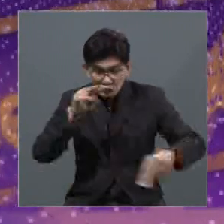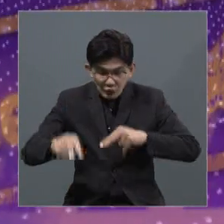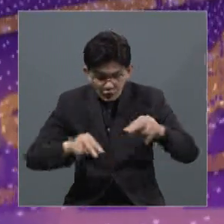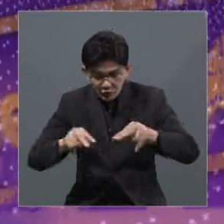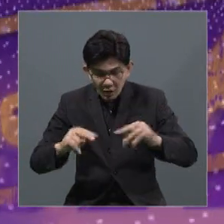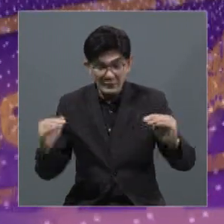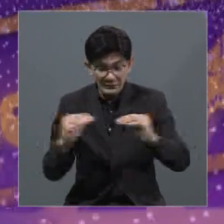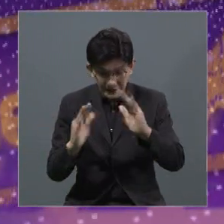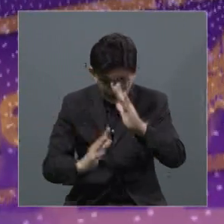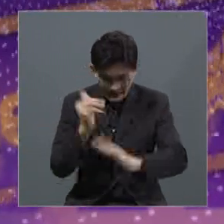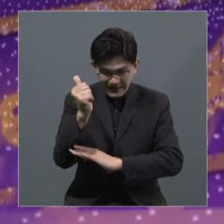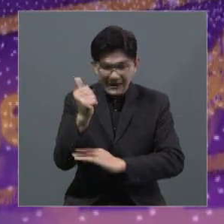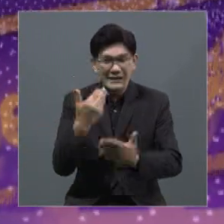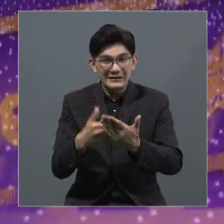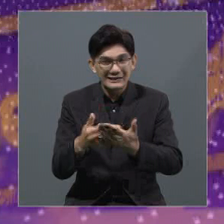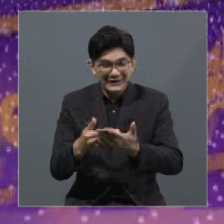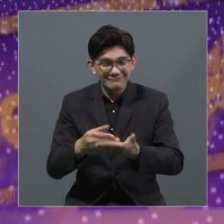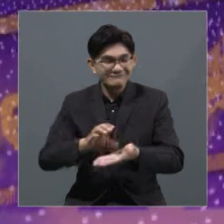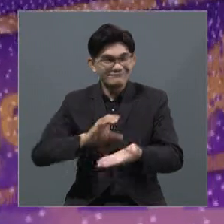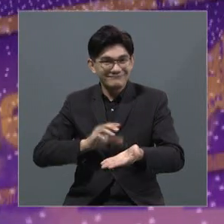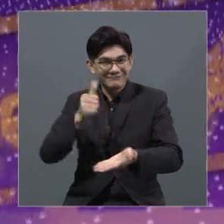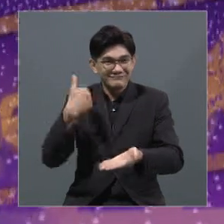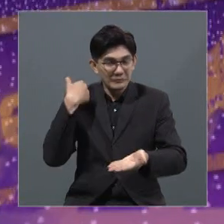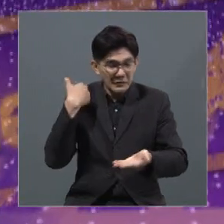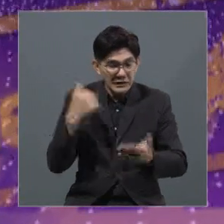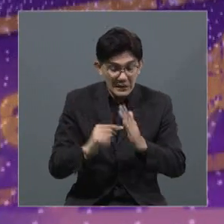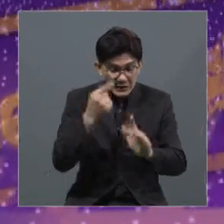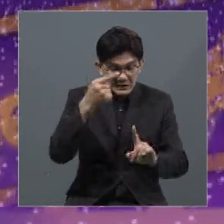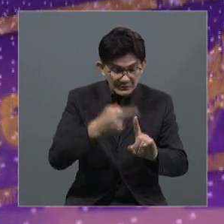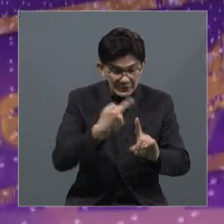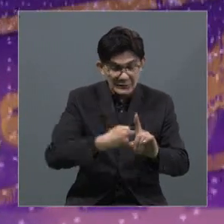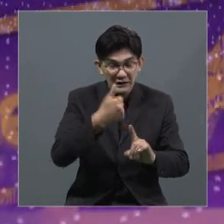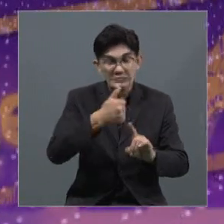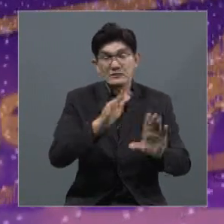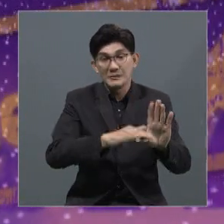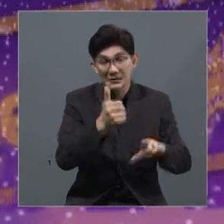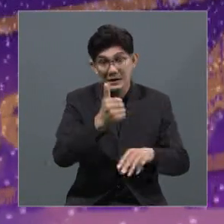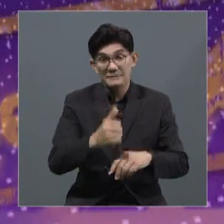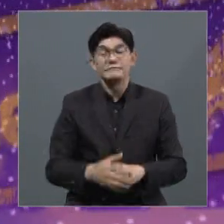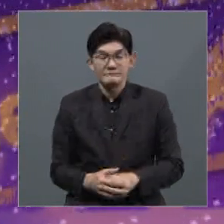ทธิ์ผ่านแล้วก็จะได้รับเงินมีผลตั้งแต่เดือนที่ลงทะเบียนรับเงินค่ะ